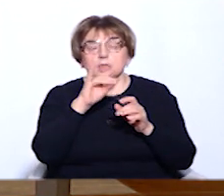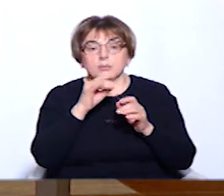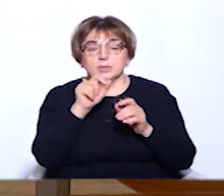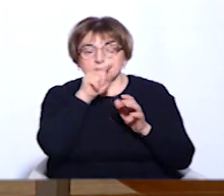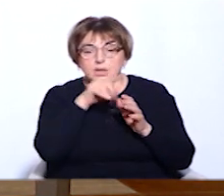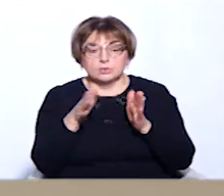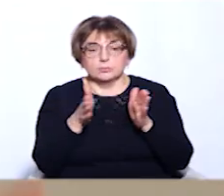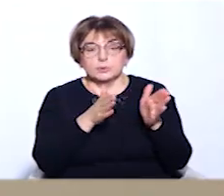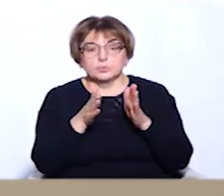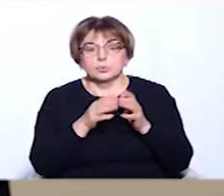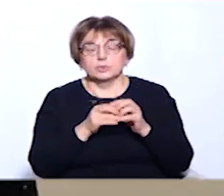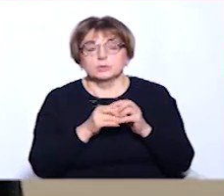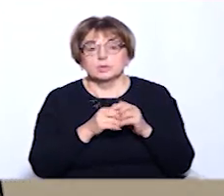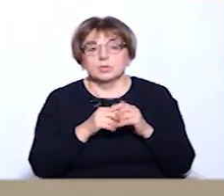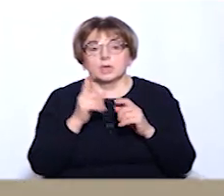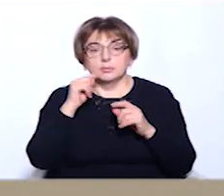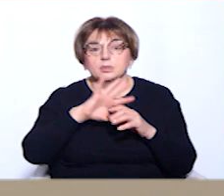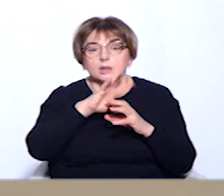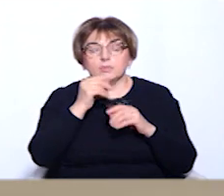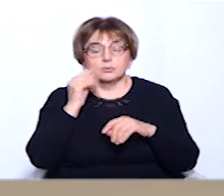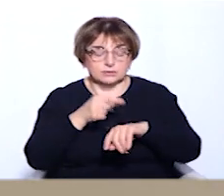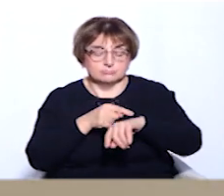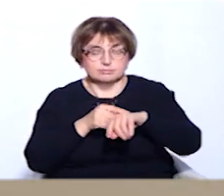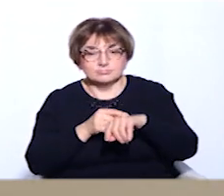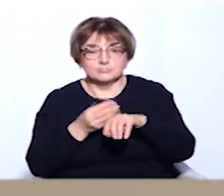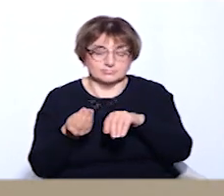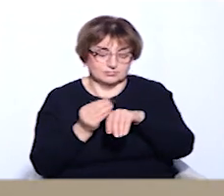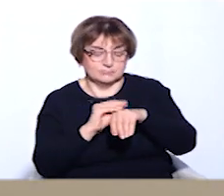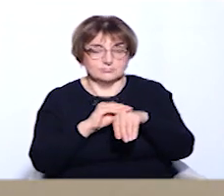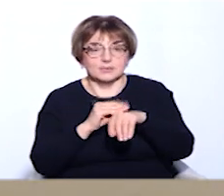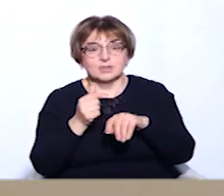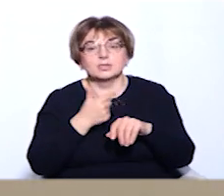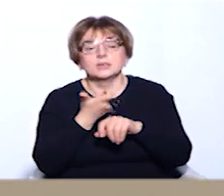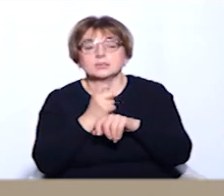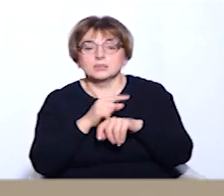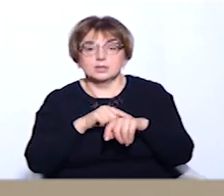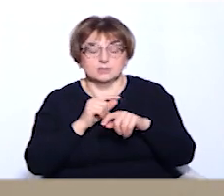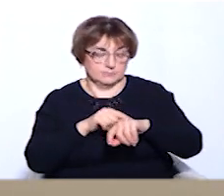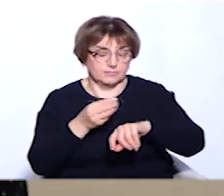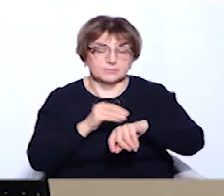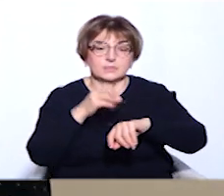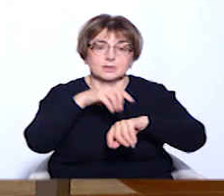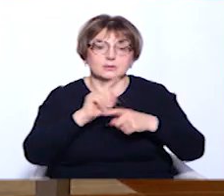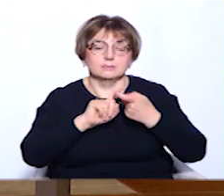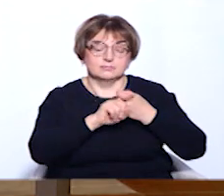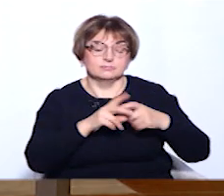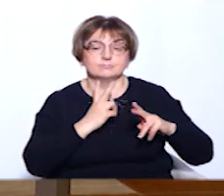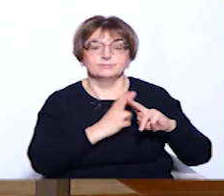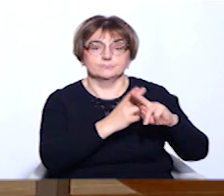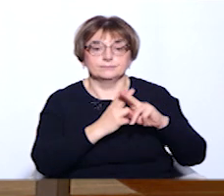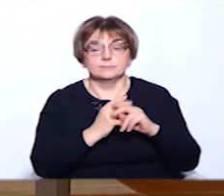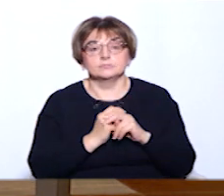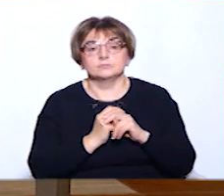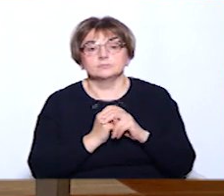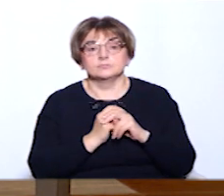წყალბადის ზეჟანგი ალბათ ყველას გამოგიყენებია ჭრილობის დასამუშავებლად, რადგან ის საუკეთესო ანტისეპტიკური საშუალებაა.